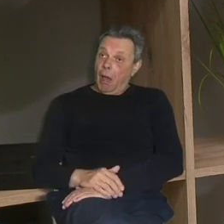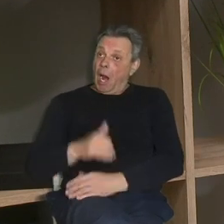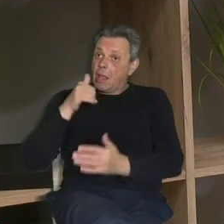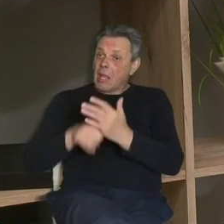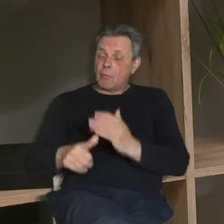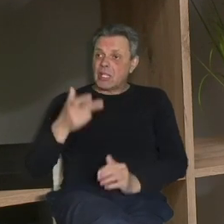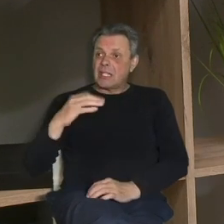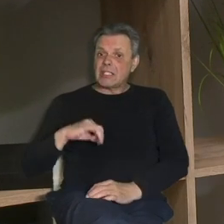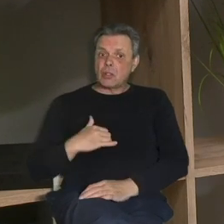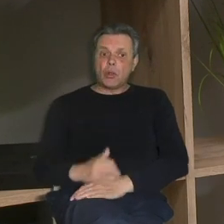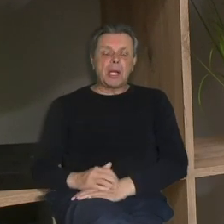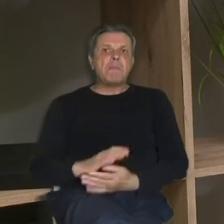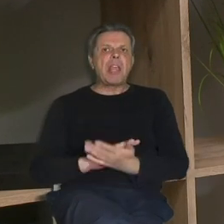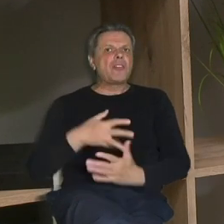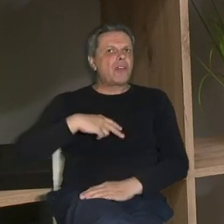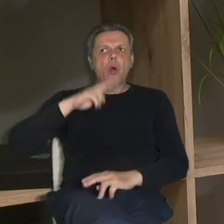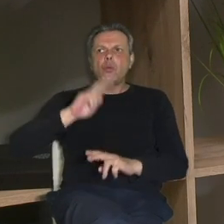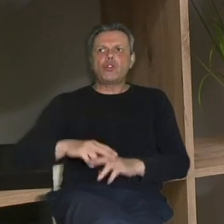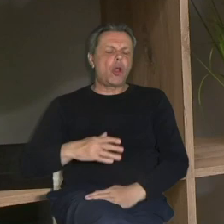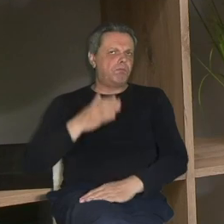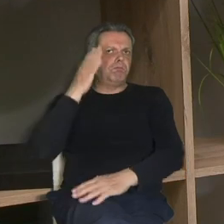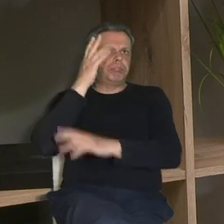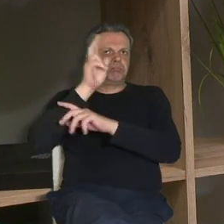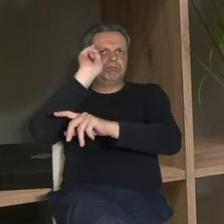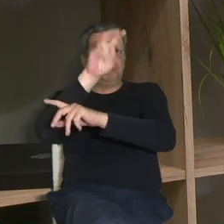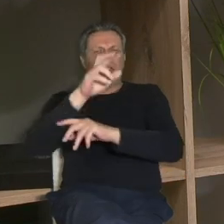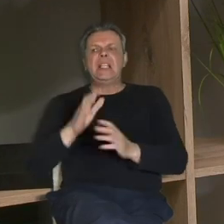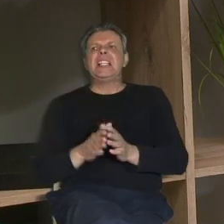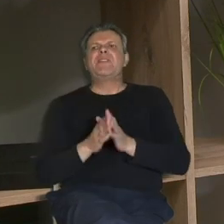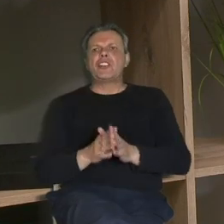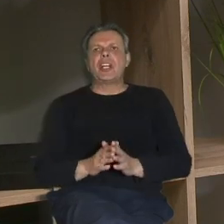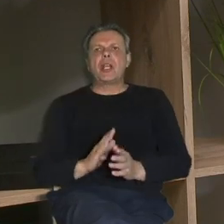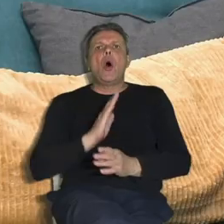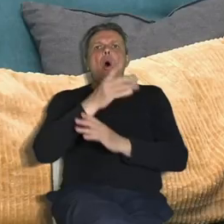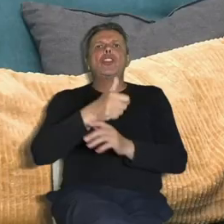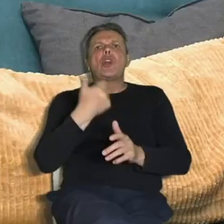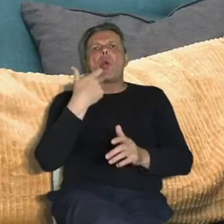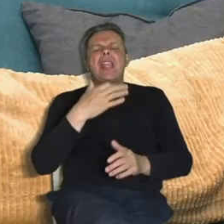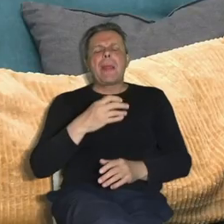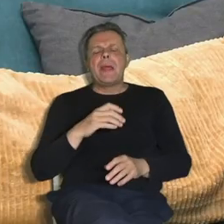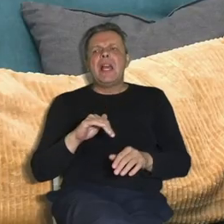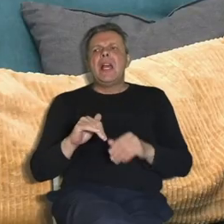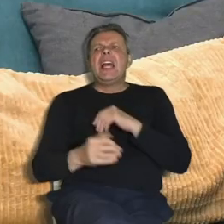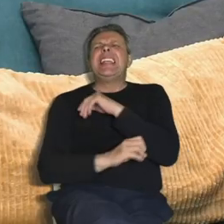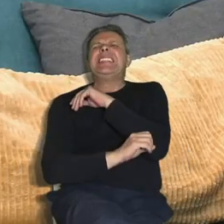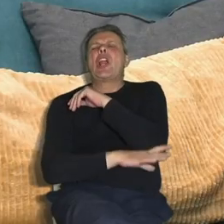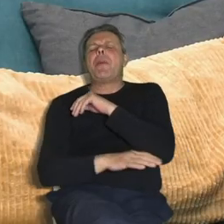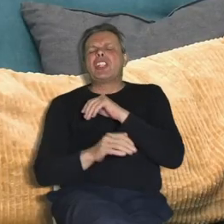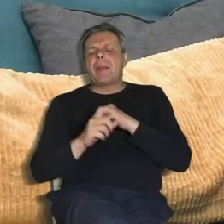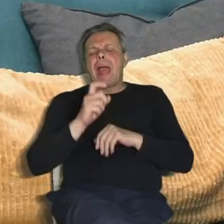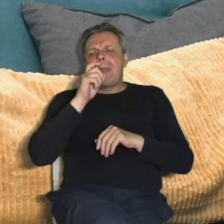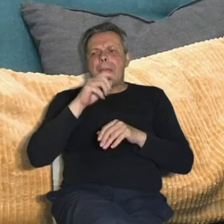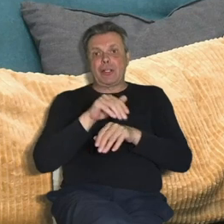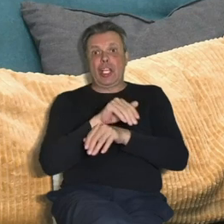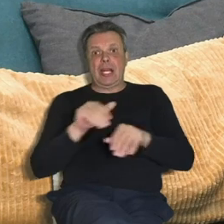godina, jednostavno odlučio postati svećenik i otišao u jedan vrlo siromašan njemački red. Što je vas ponukalo da krenete